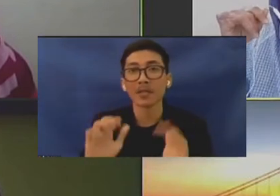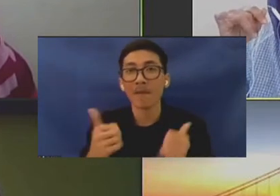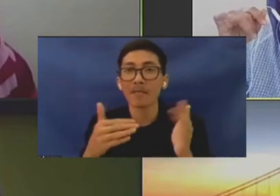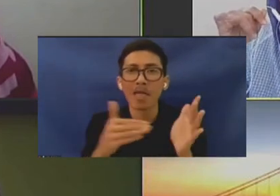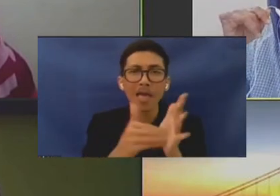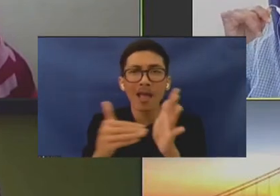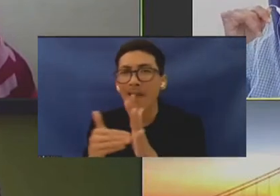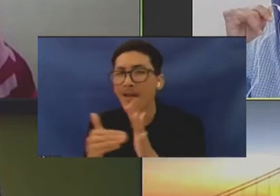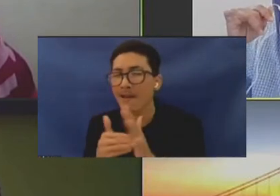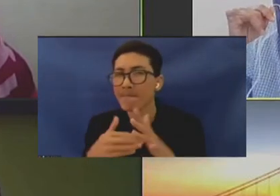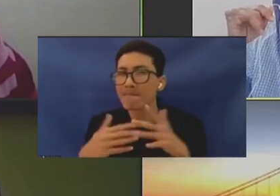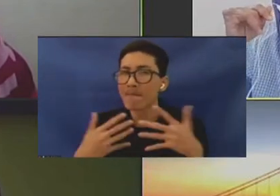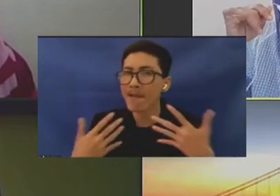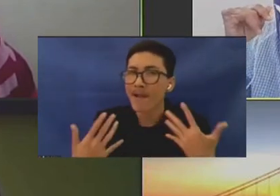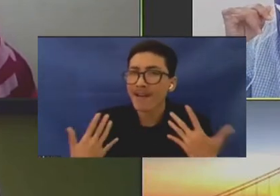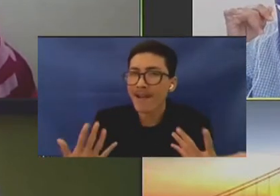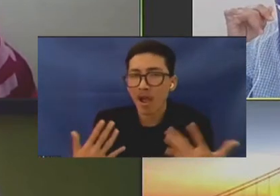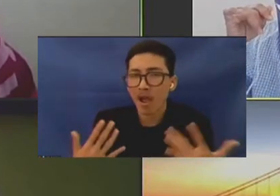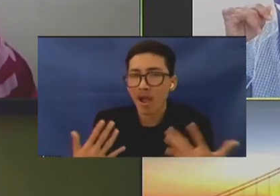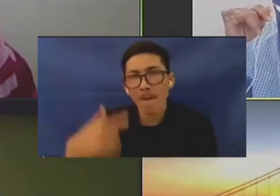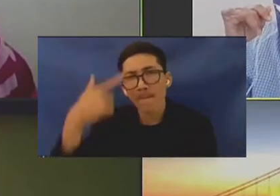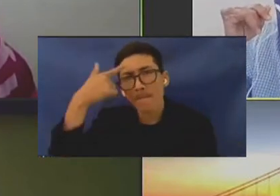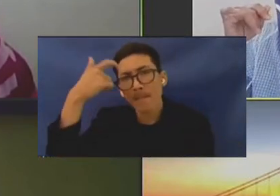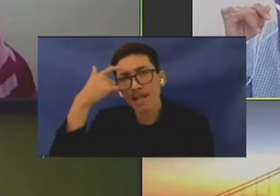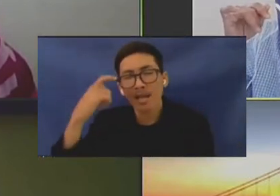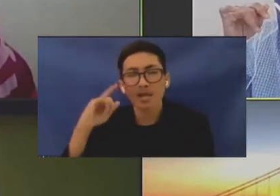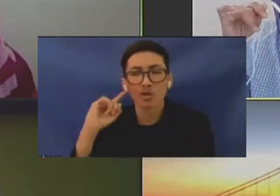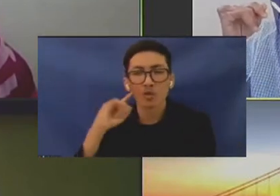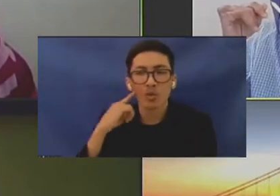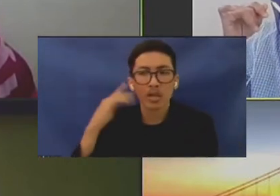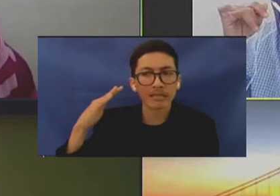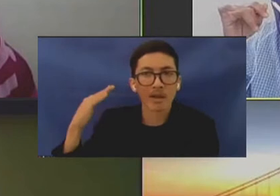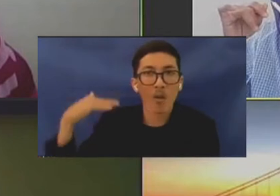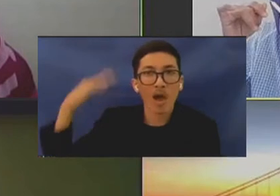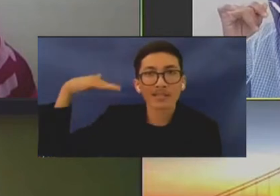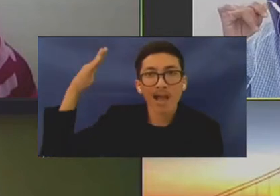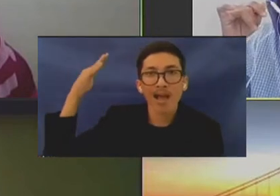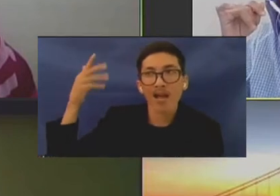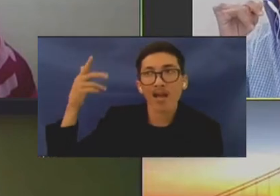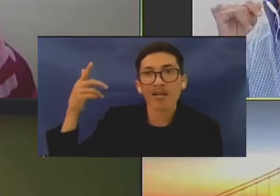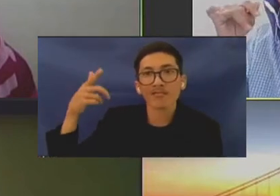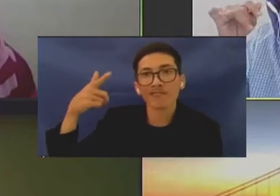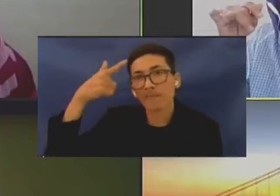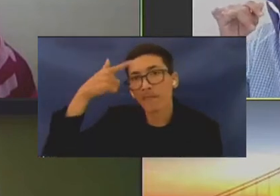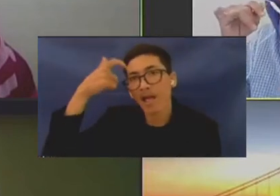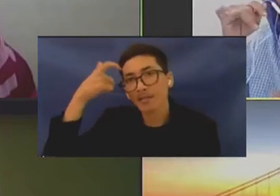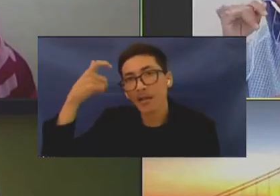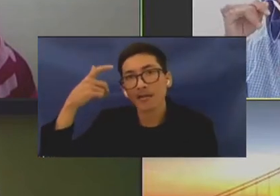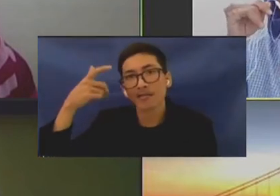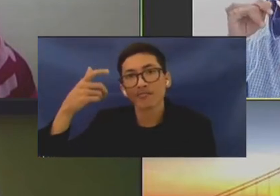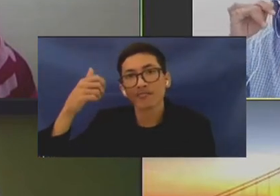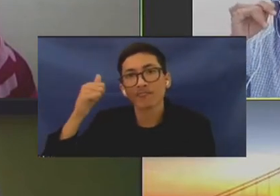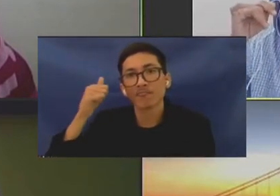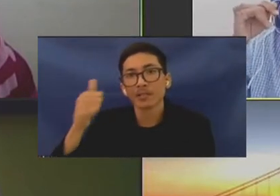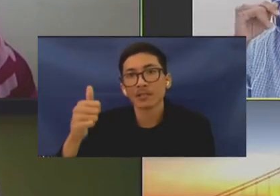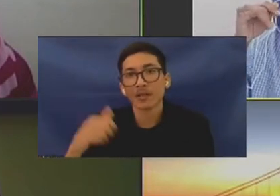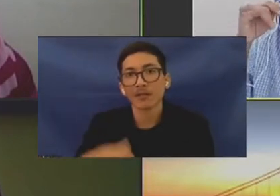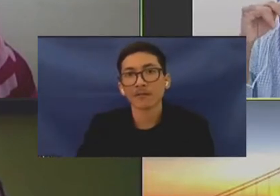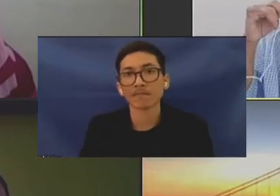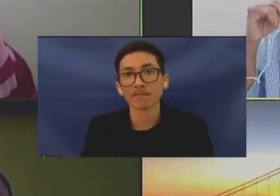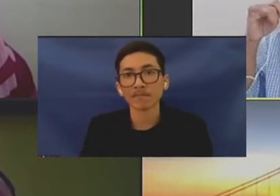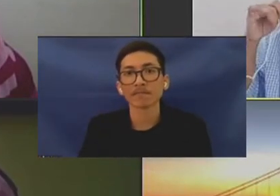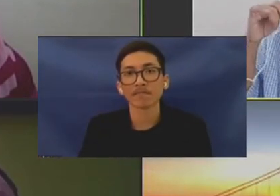bisa belajar dari tuli-tuli yang sudah besar, tuli-tuli dewasa gitu, untuk kita cari yang cocok ke anak kita